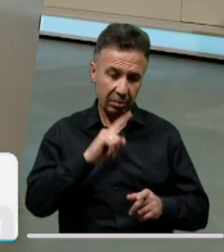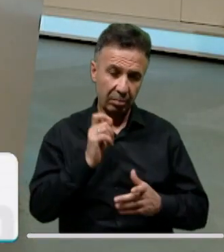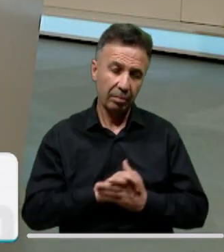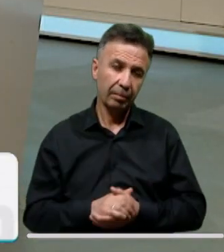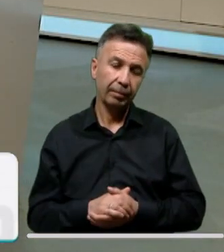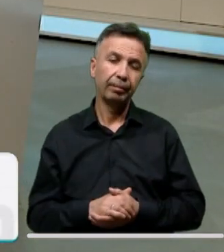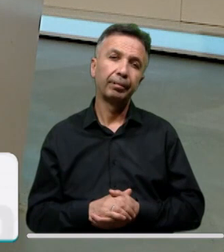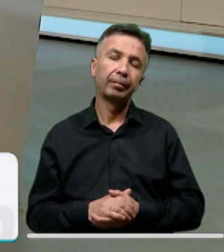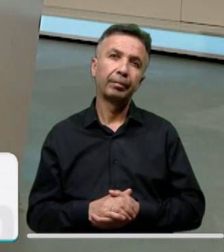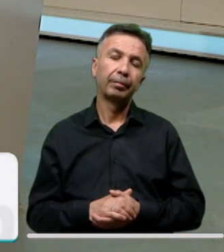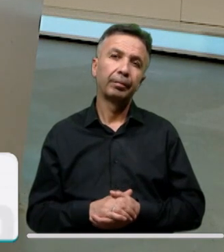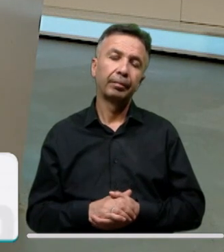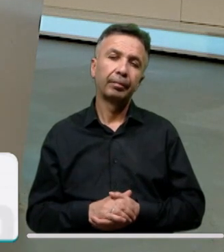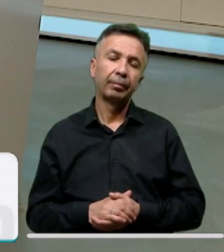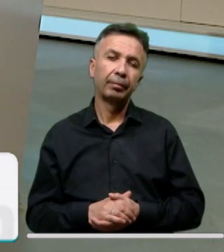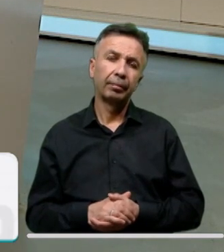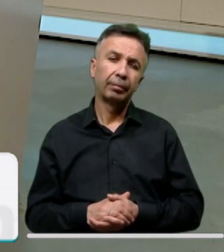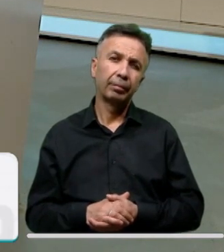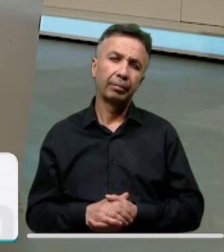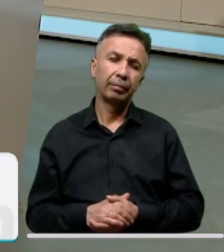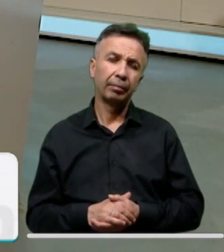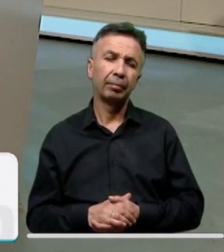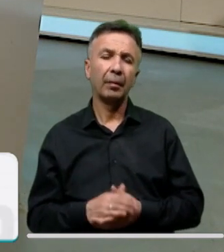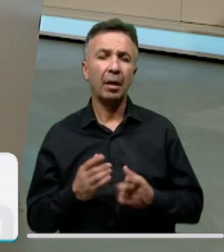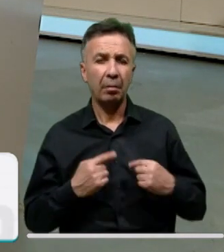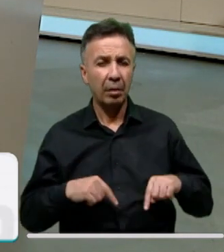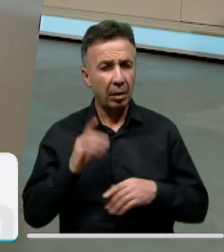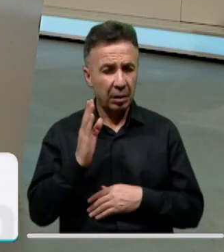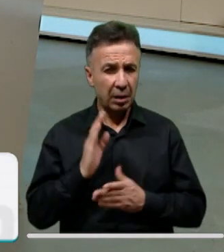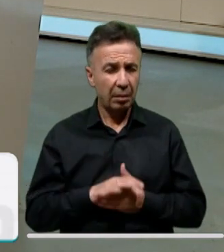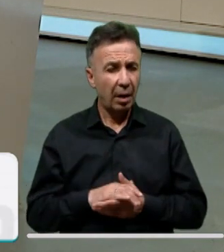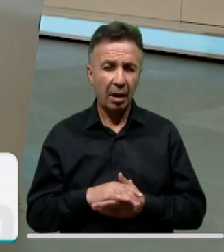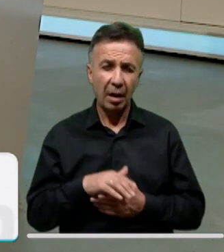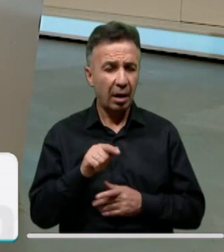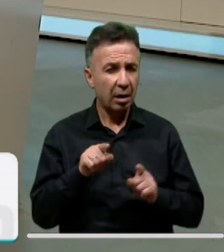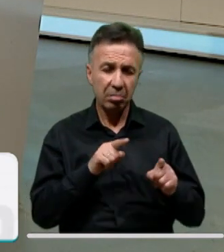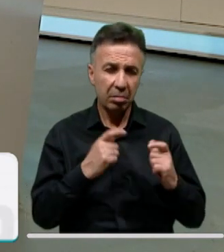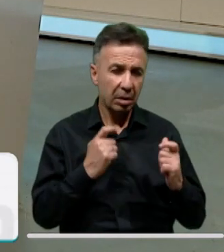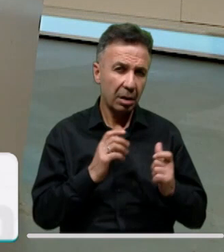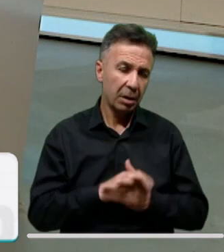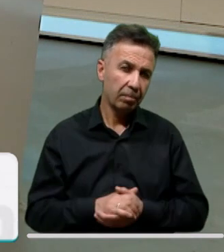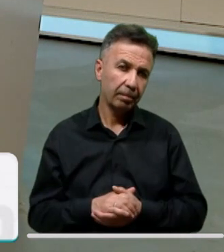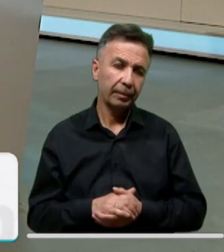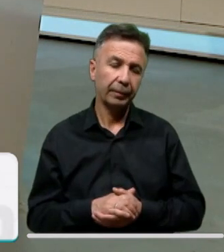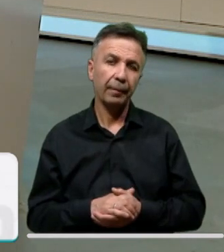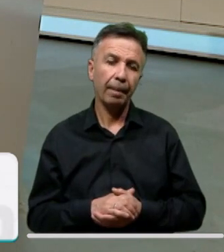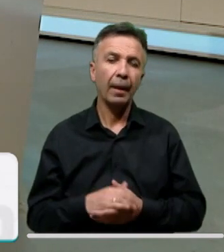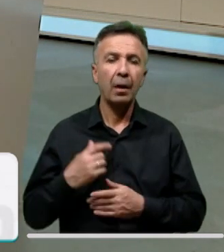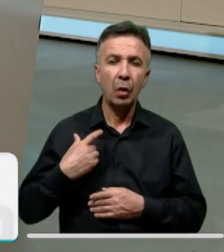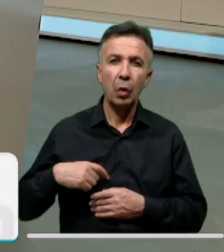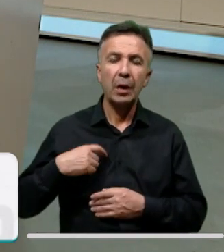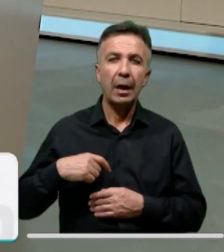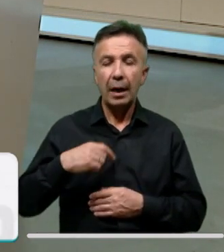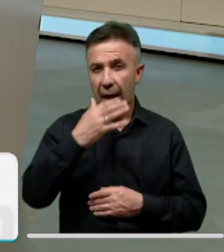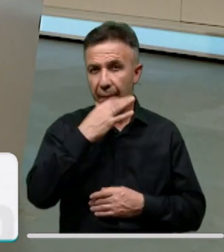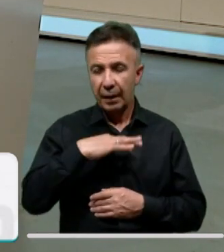Tabii. Yani aracı kuruluşlar vasıtasıyla, yani biz gidip herhangi bir yerden bunu yani bireysel emeklilik